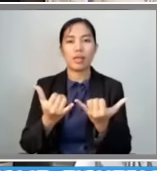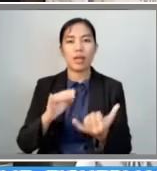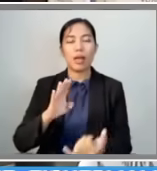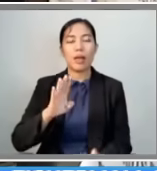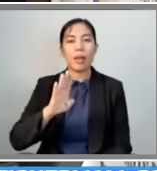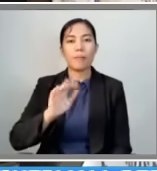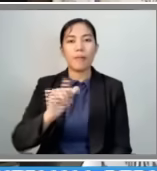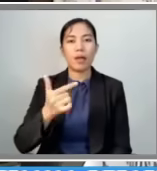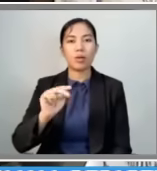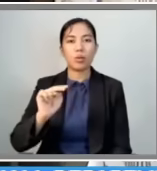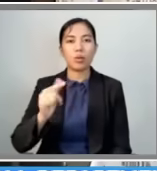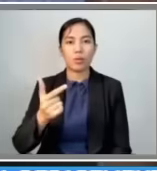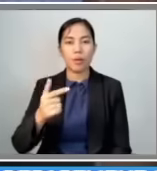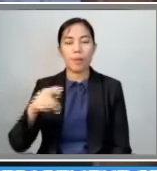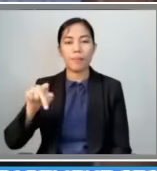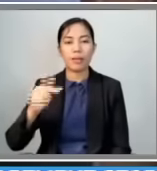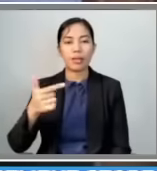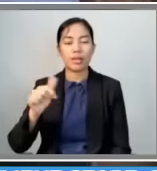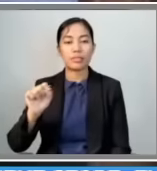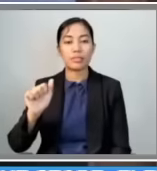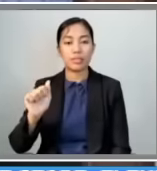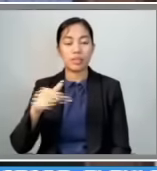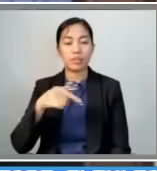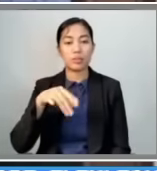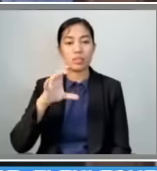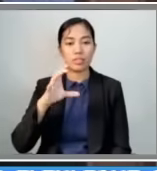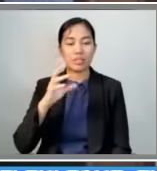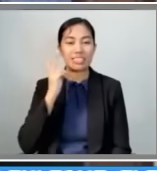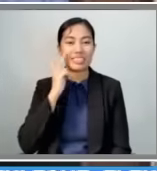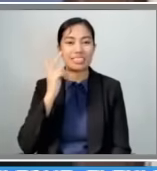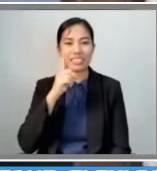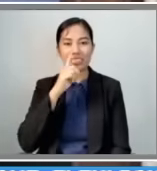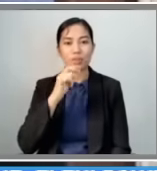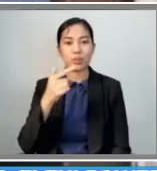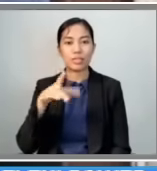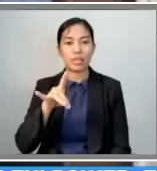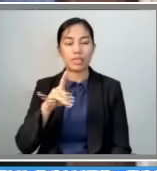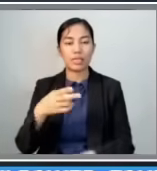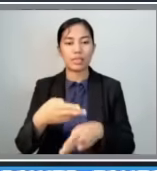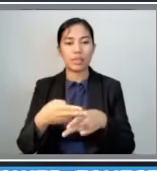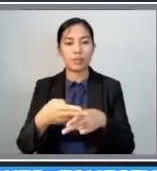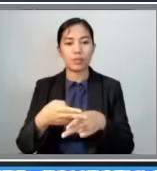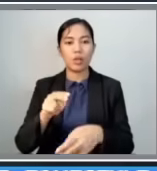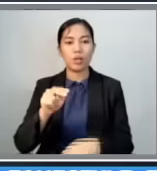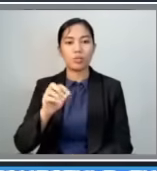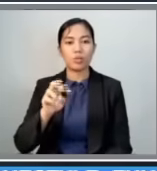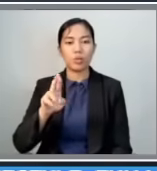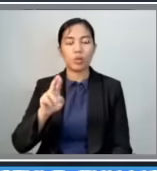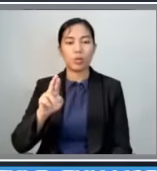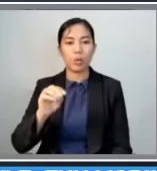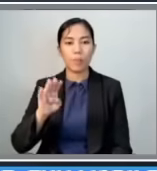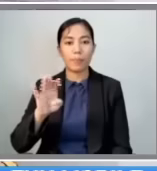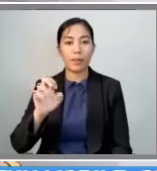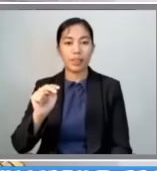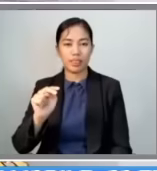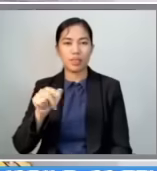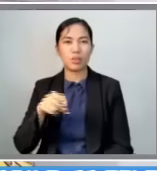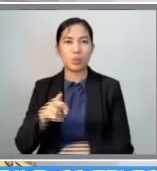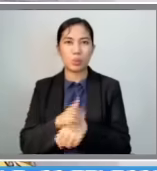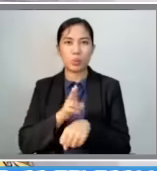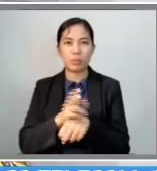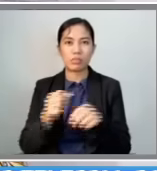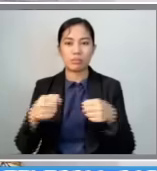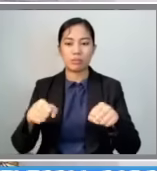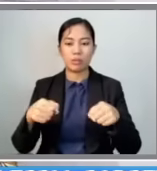Naaktuhan pa ng mga pulis at biktima ang 28-anyos na si Noroden Ali de Somimba na ginagamit ang motorsiklo. Along